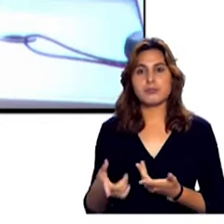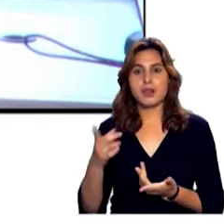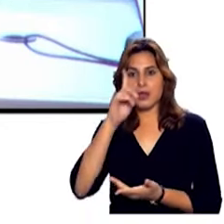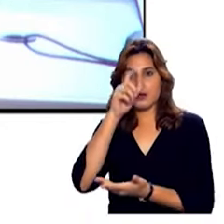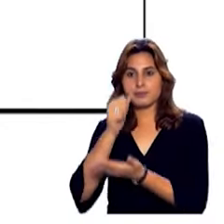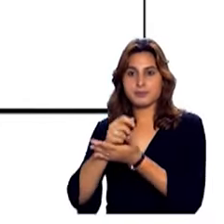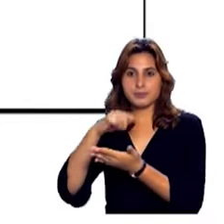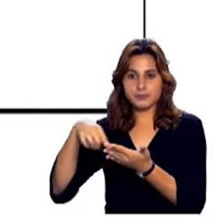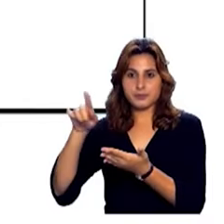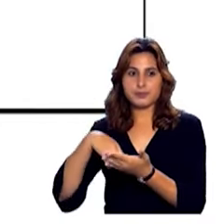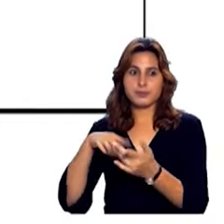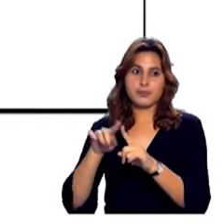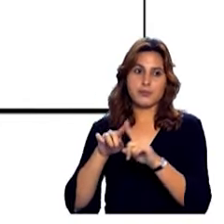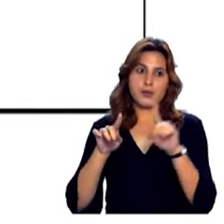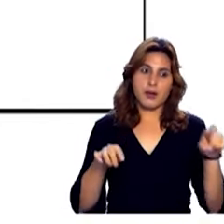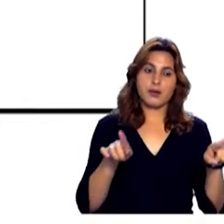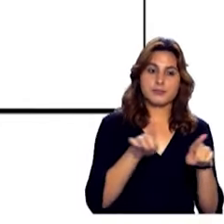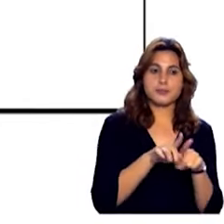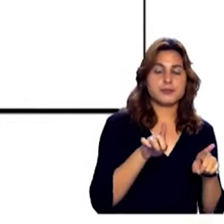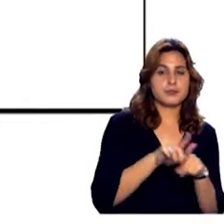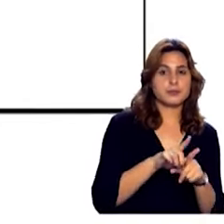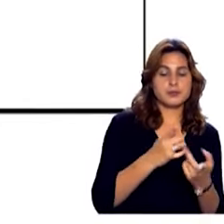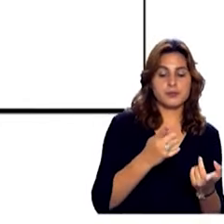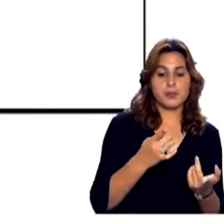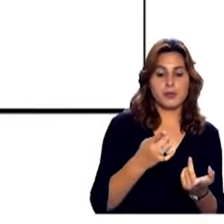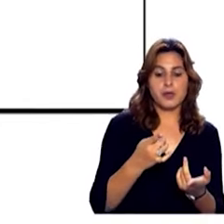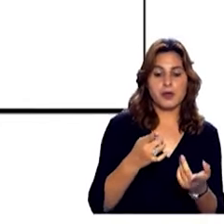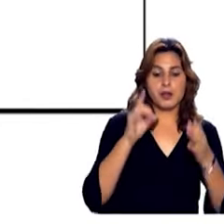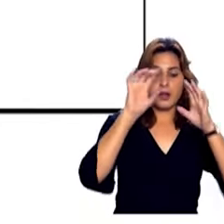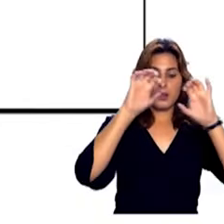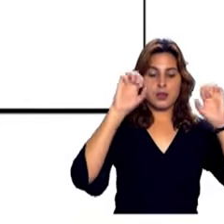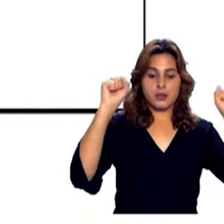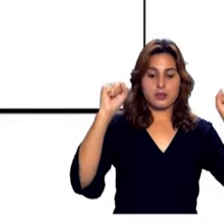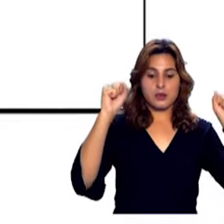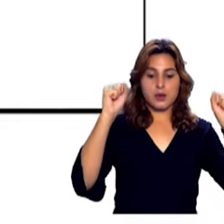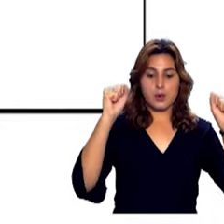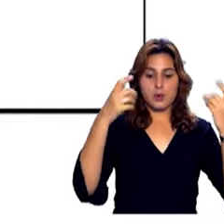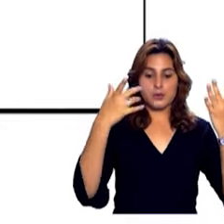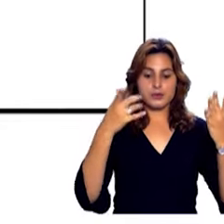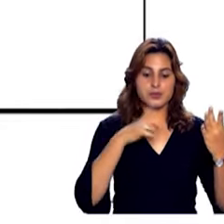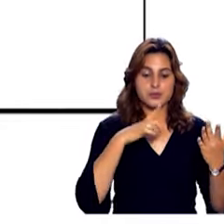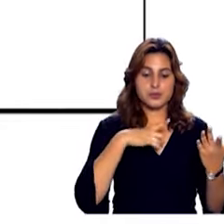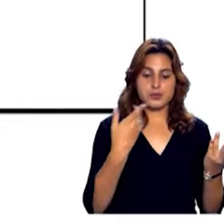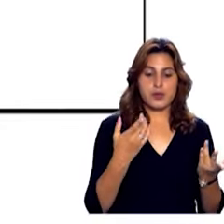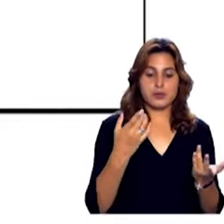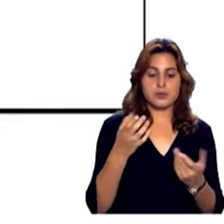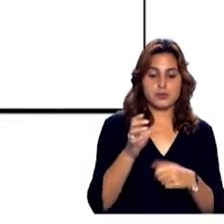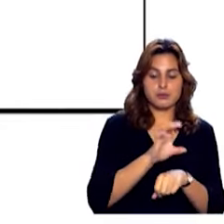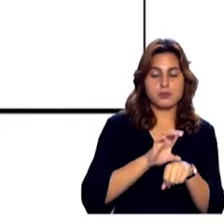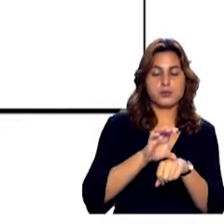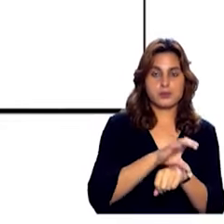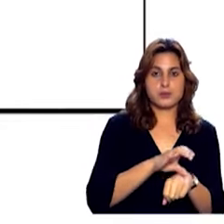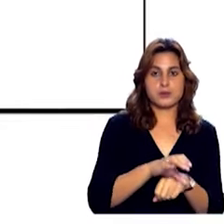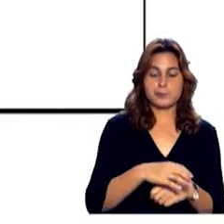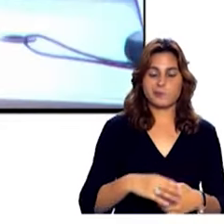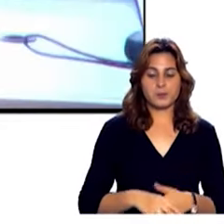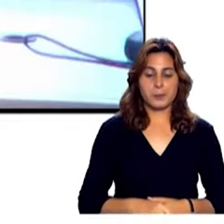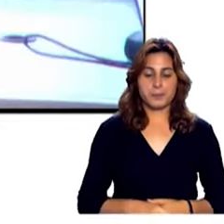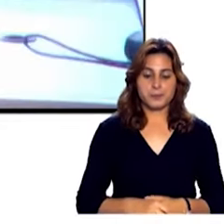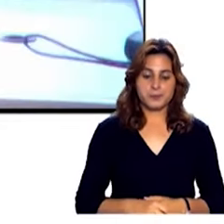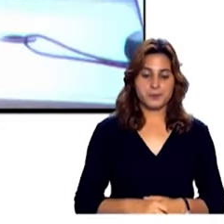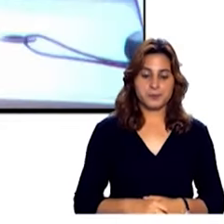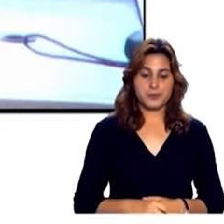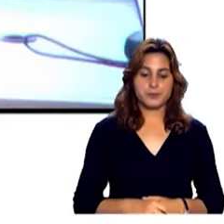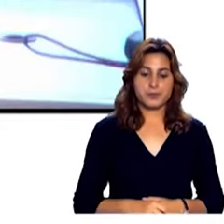de premi instance tout est une question d'équilibre général cela suppose donc évidemment d'avoir une analyse systémique